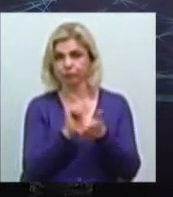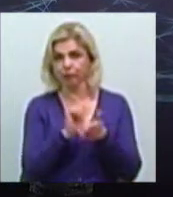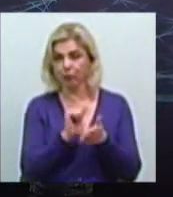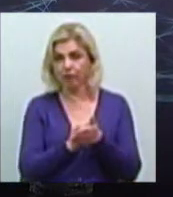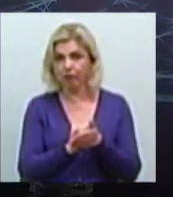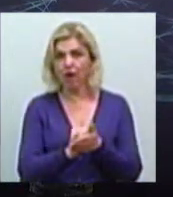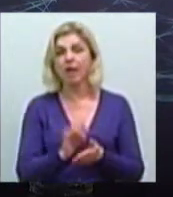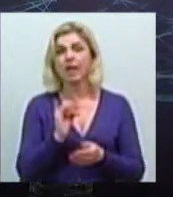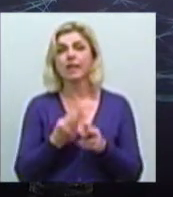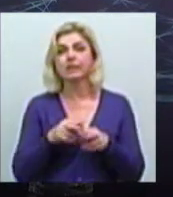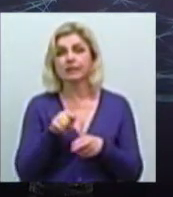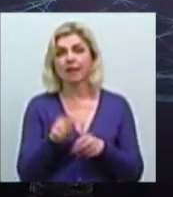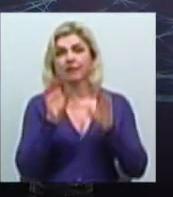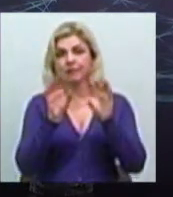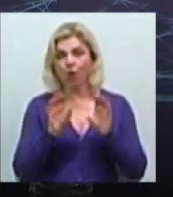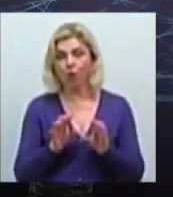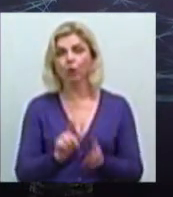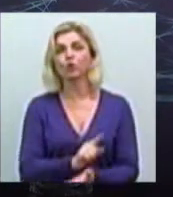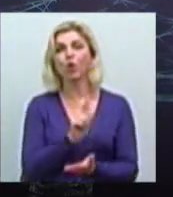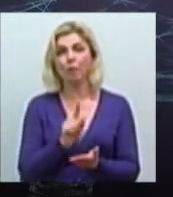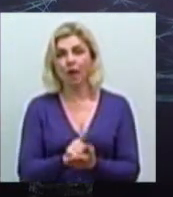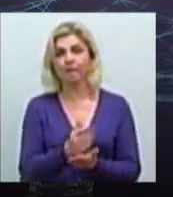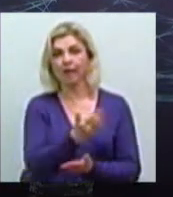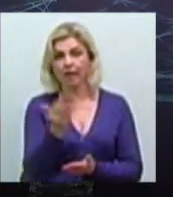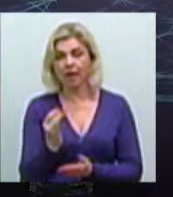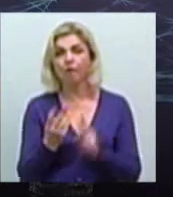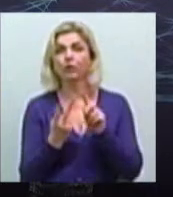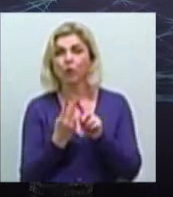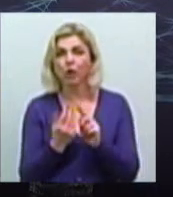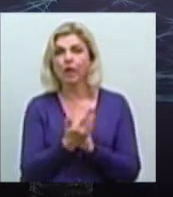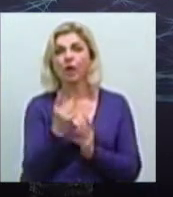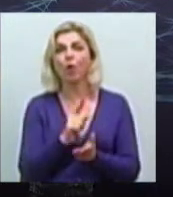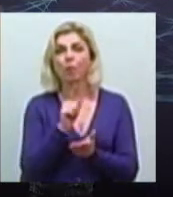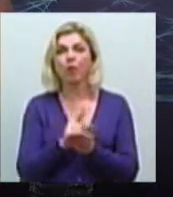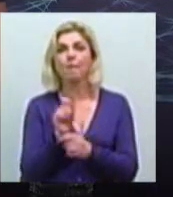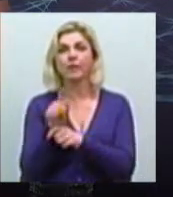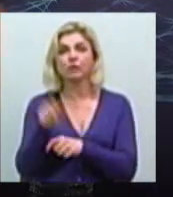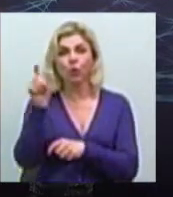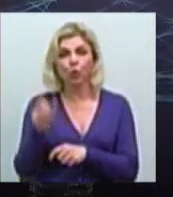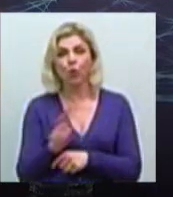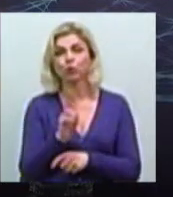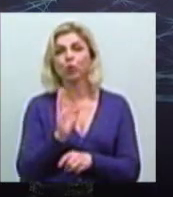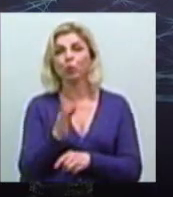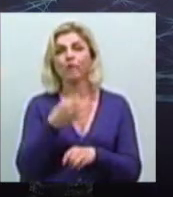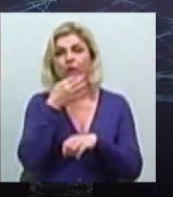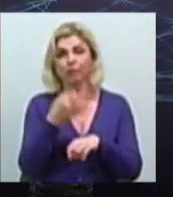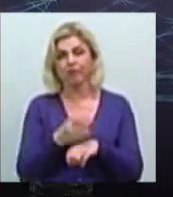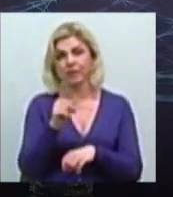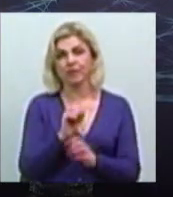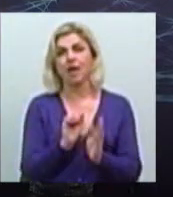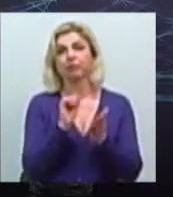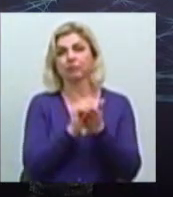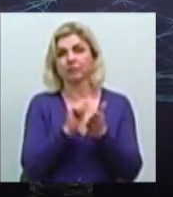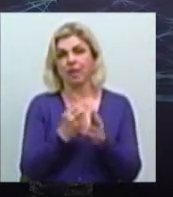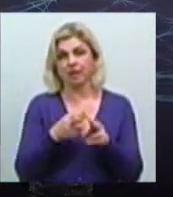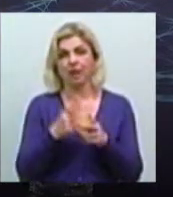Відповідно, цей закон він зобов'язує їх, по-перше, а по-друге, він зобов'язує призначити людину, яка буде відповідальною за внесення цих